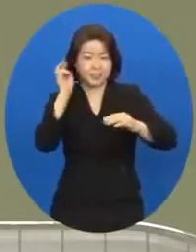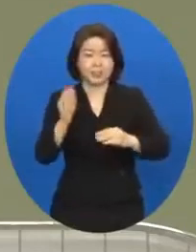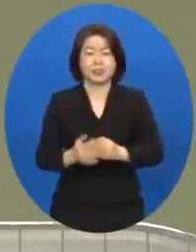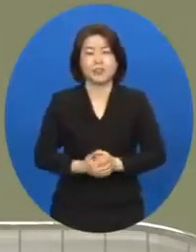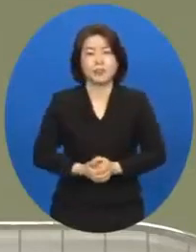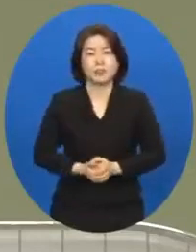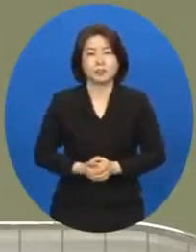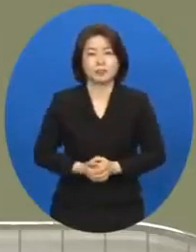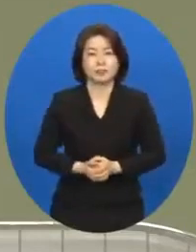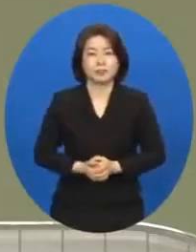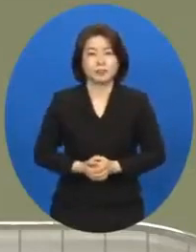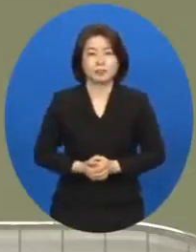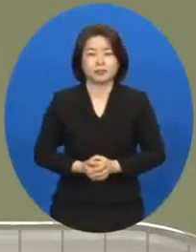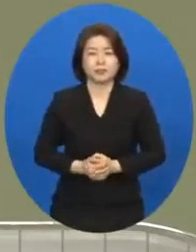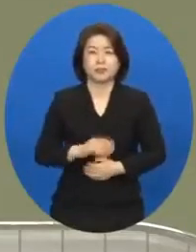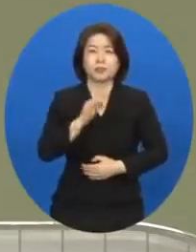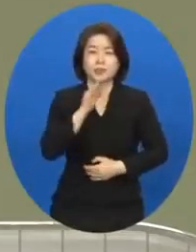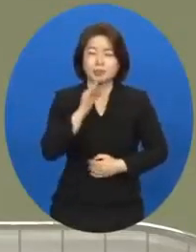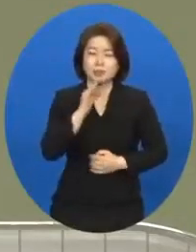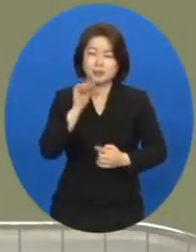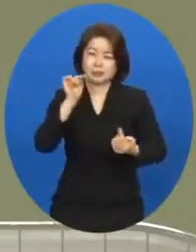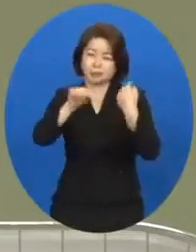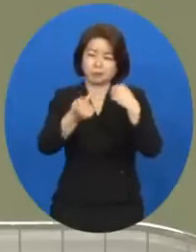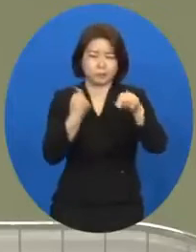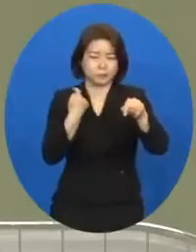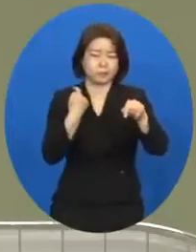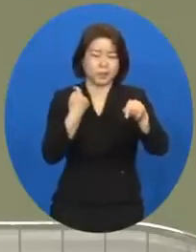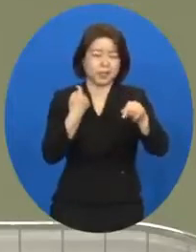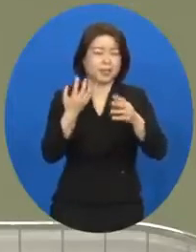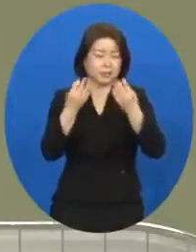거예요. 정말 말이 안 통한다고 느낄 때가